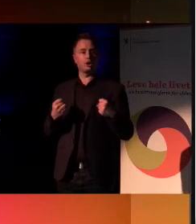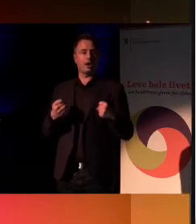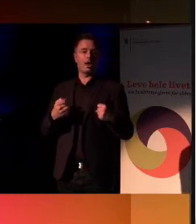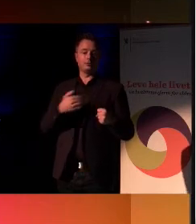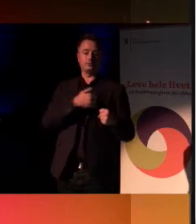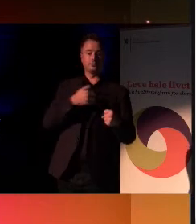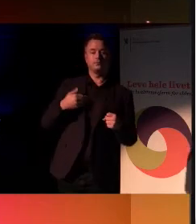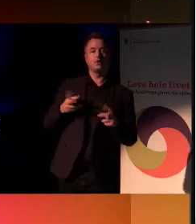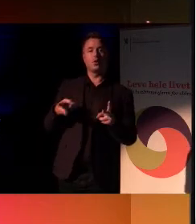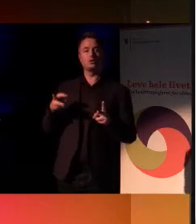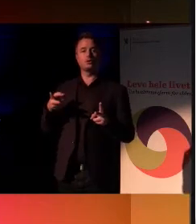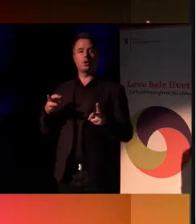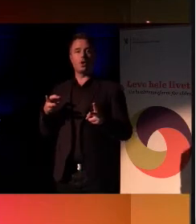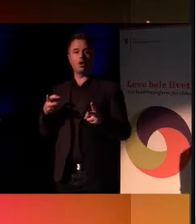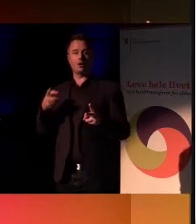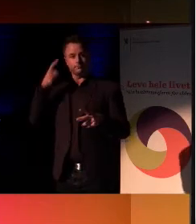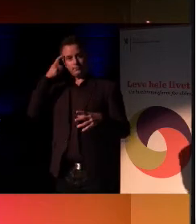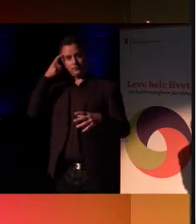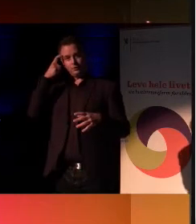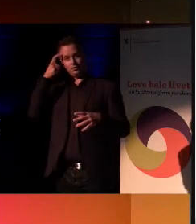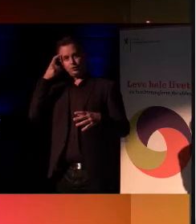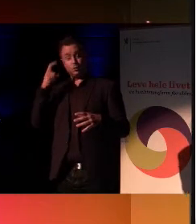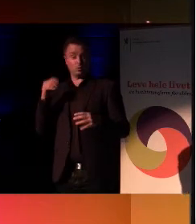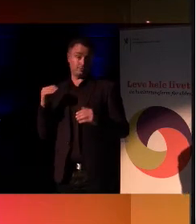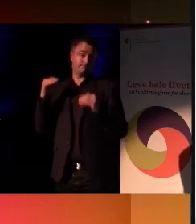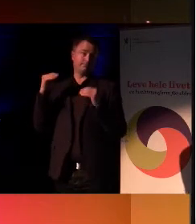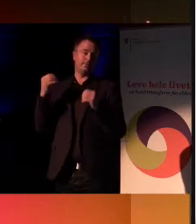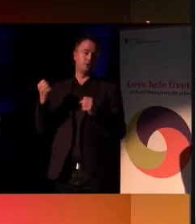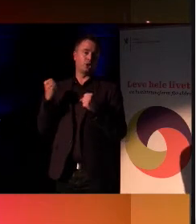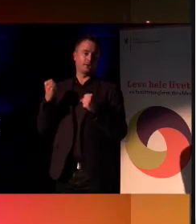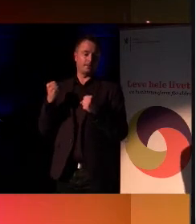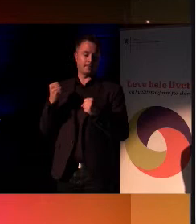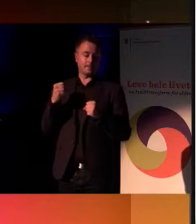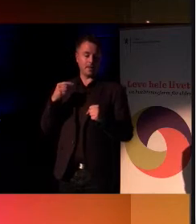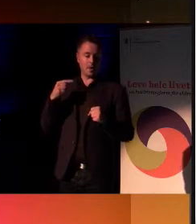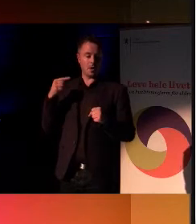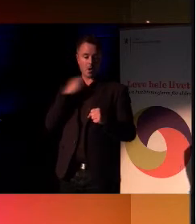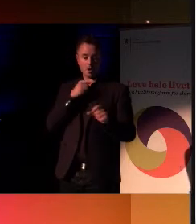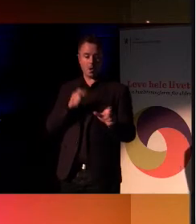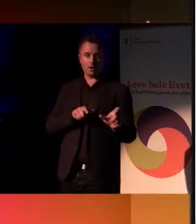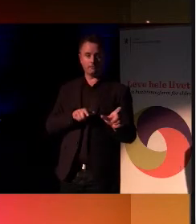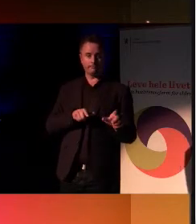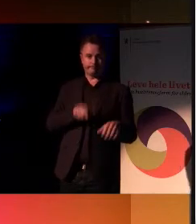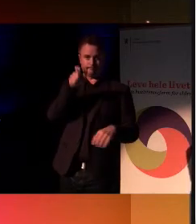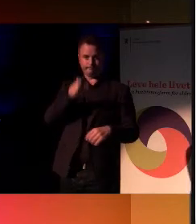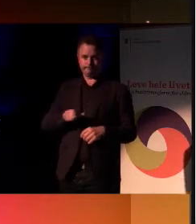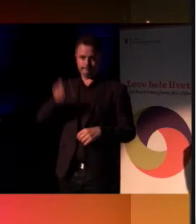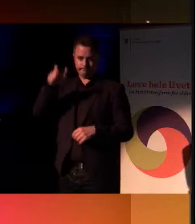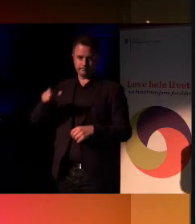de kognitive ferdighetene våre. Og det røde her er da trening, og så er det blå kontroll.